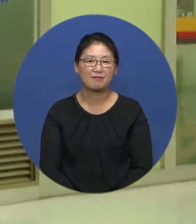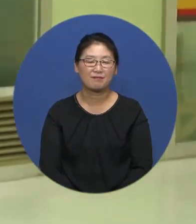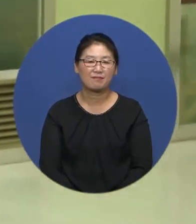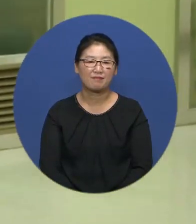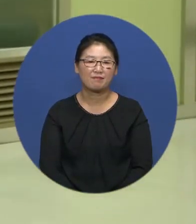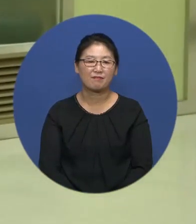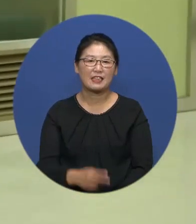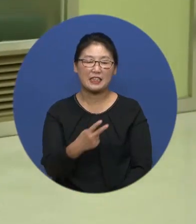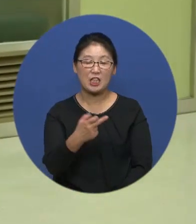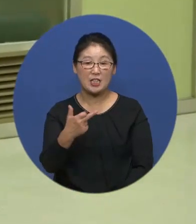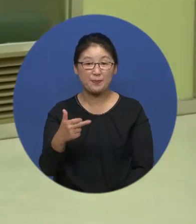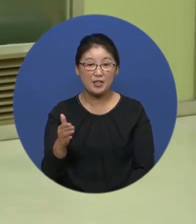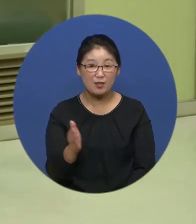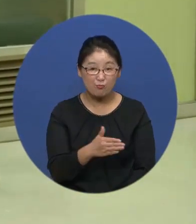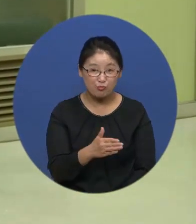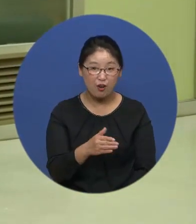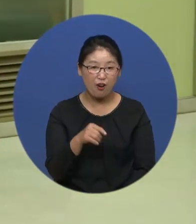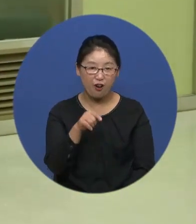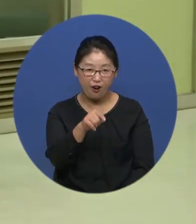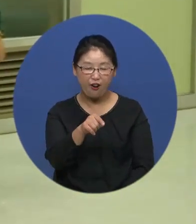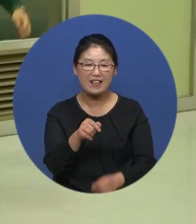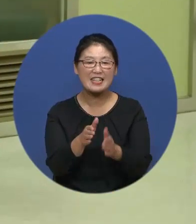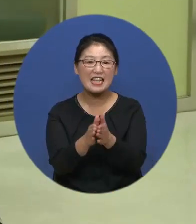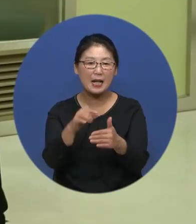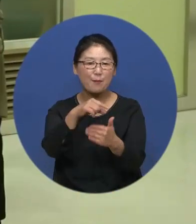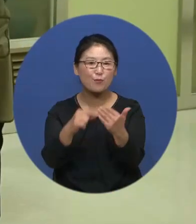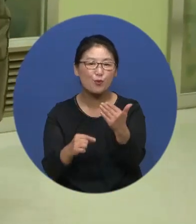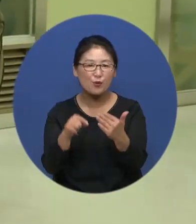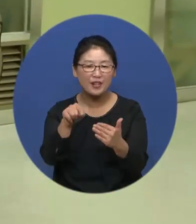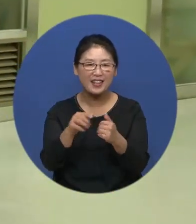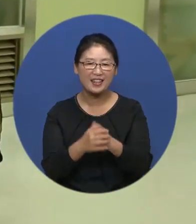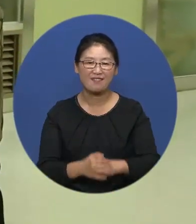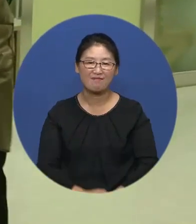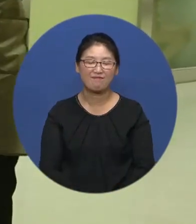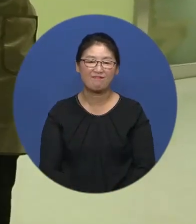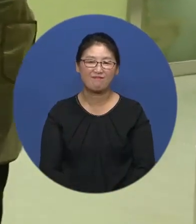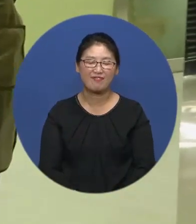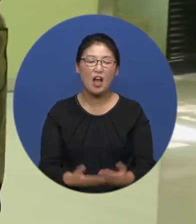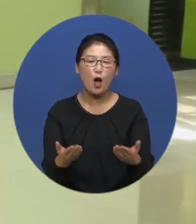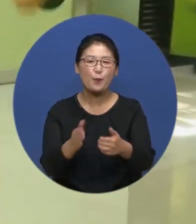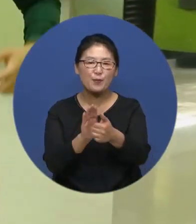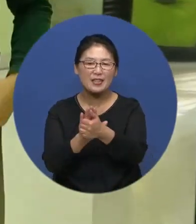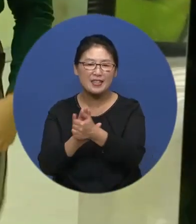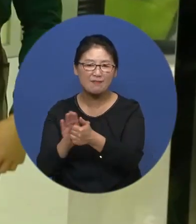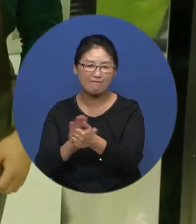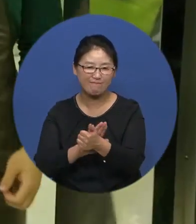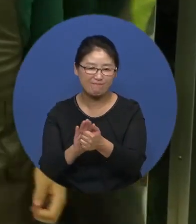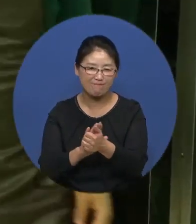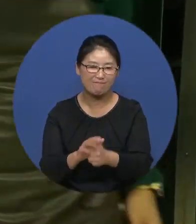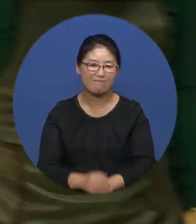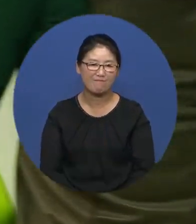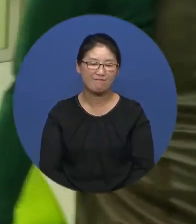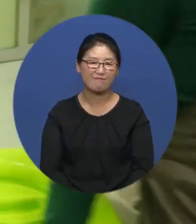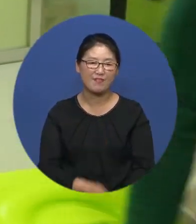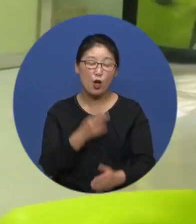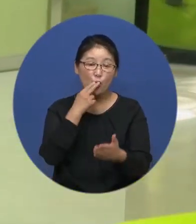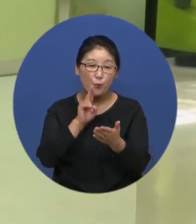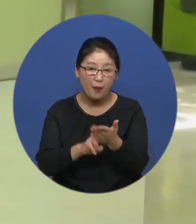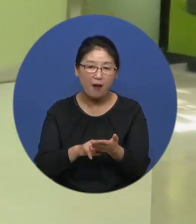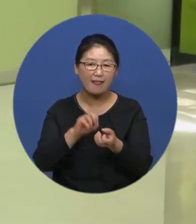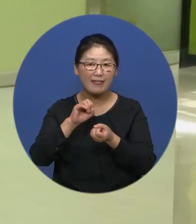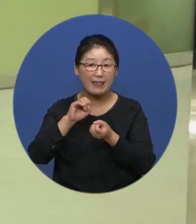됐어요. 2017년부터 시작된 행복 두드리미의 또 다른 사업인 업무 지원 서비스는 우편과 택배를